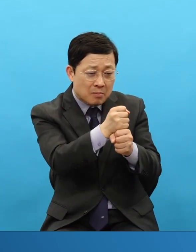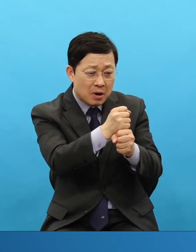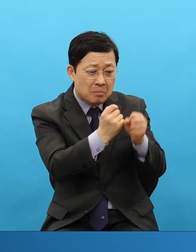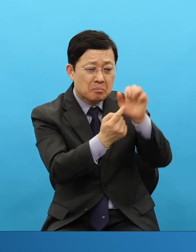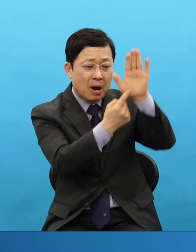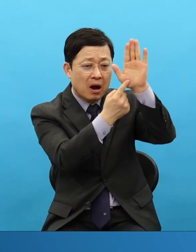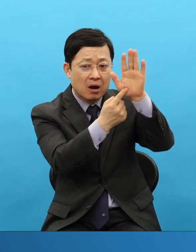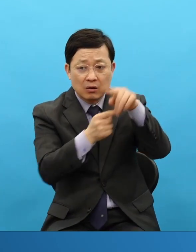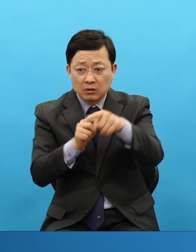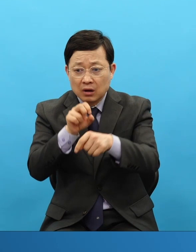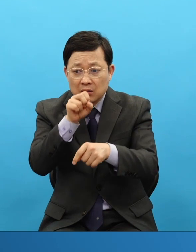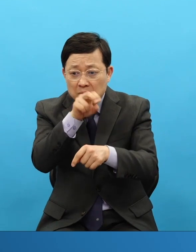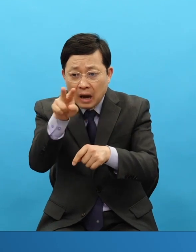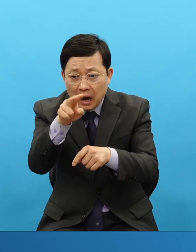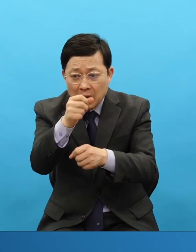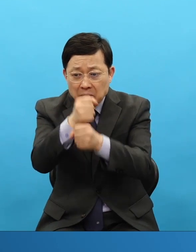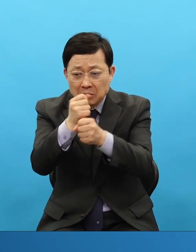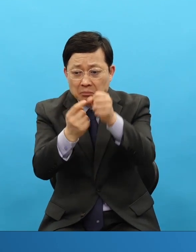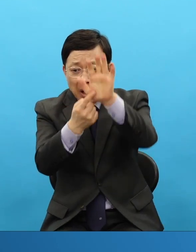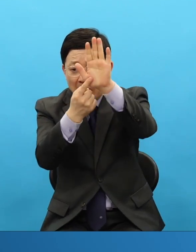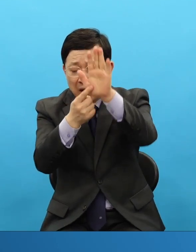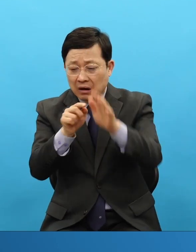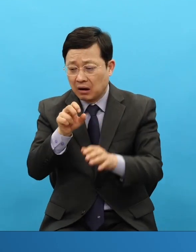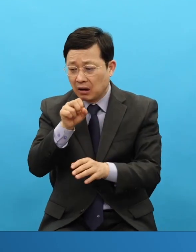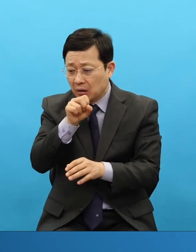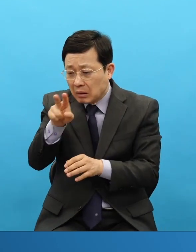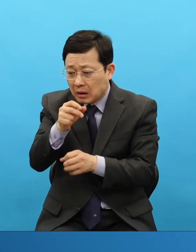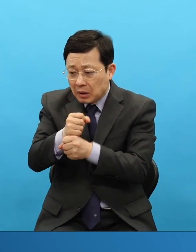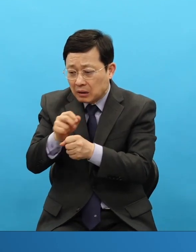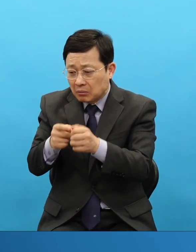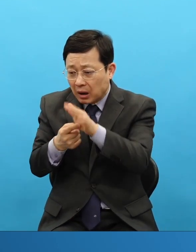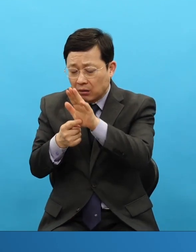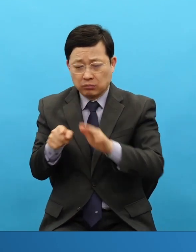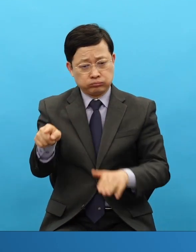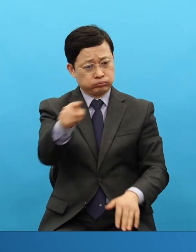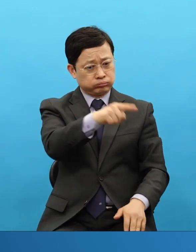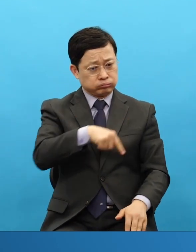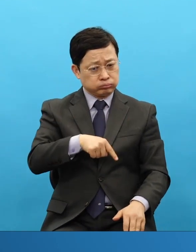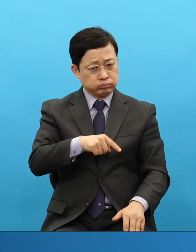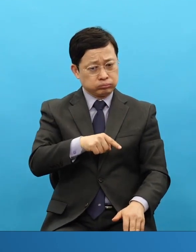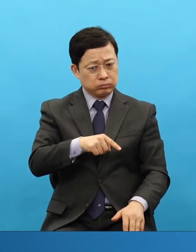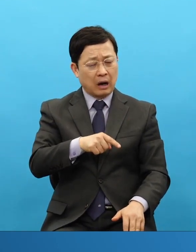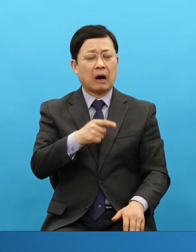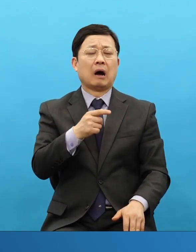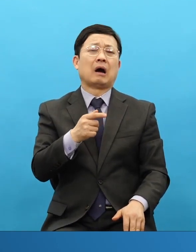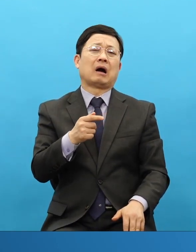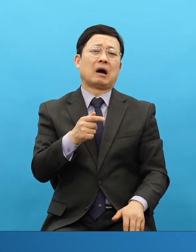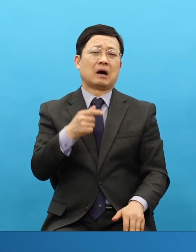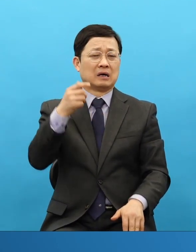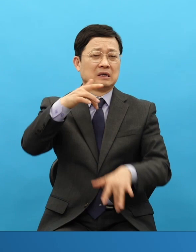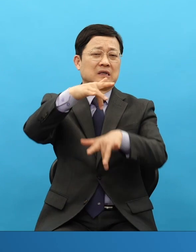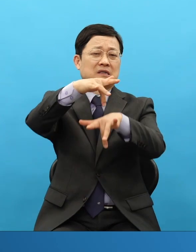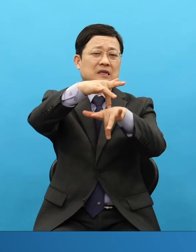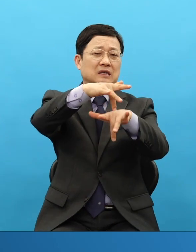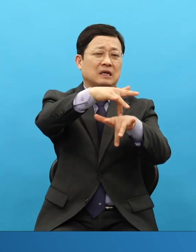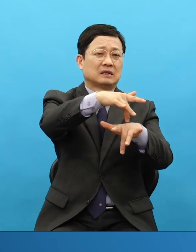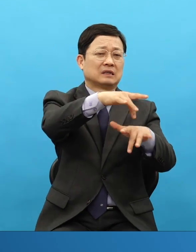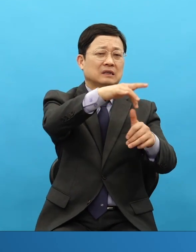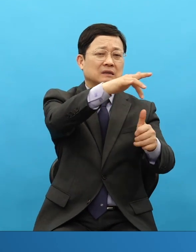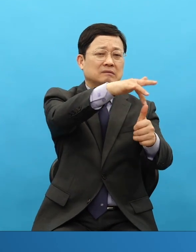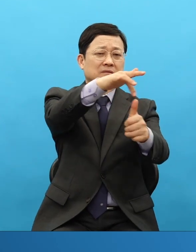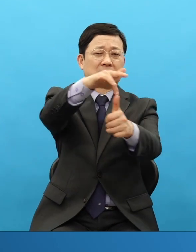relate. 코로나가 걸리면 전 세계 돌듯이요. 이 영적인 병은 전 세계로 돕니다. Just like corona